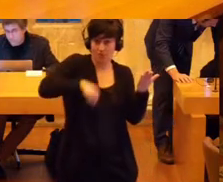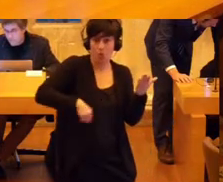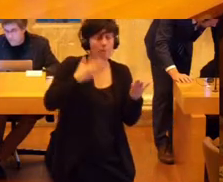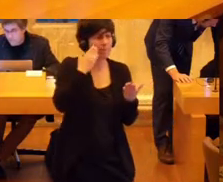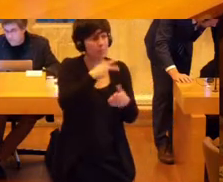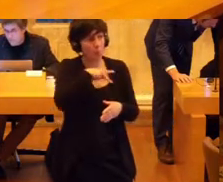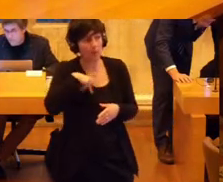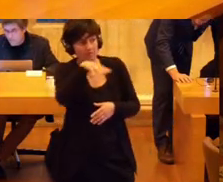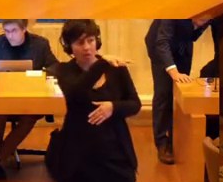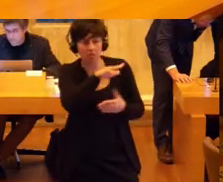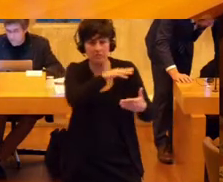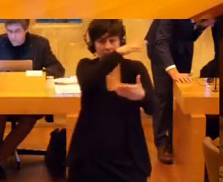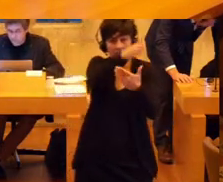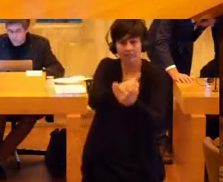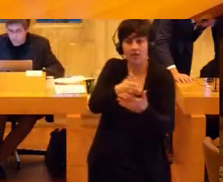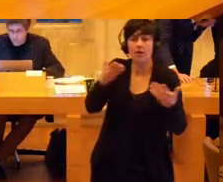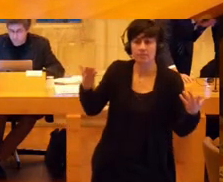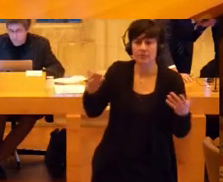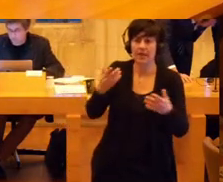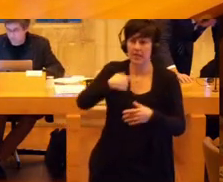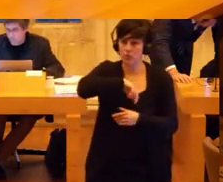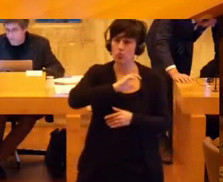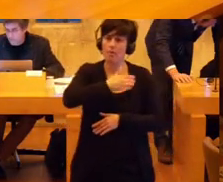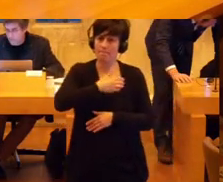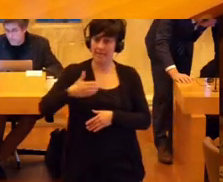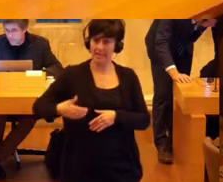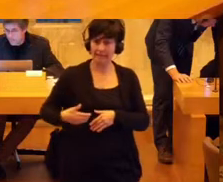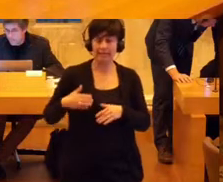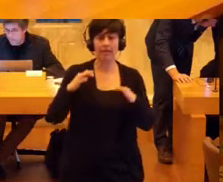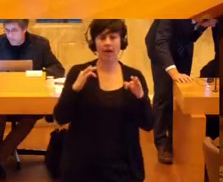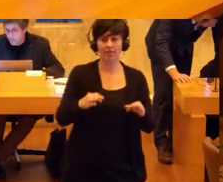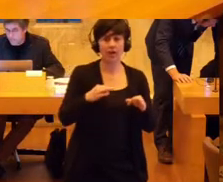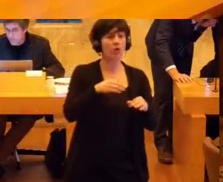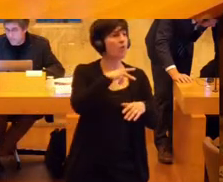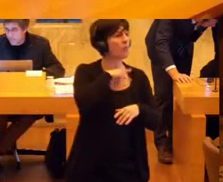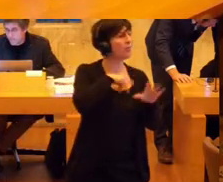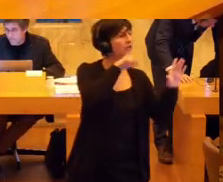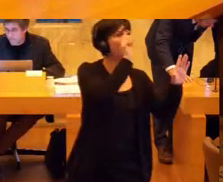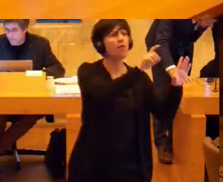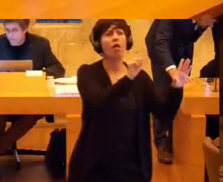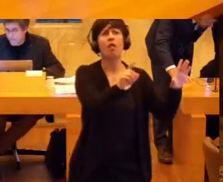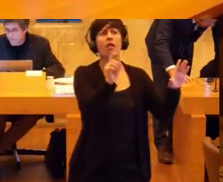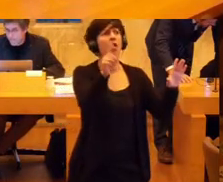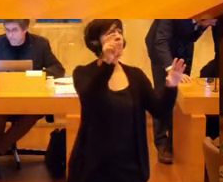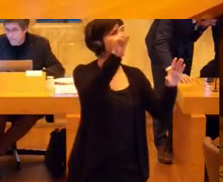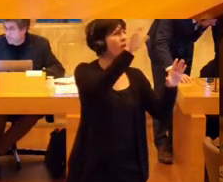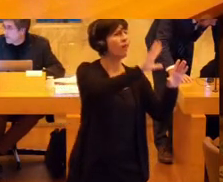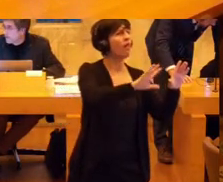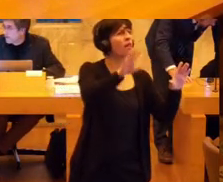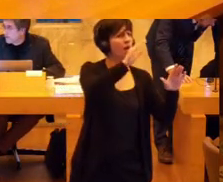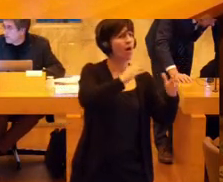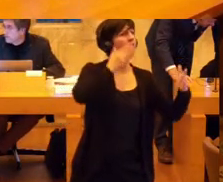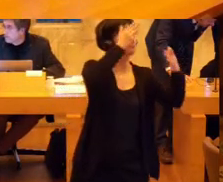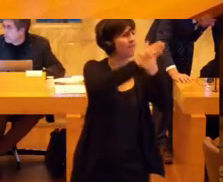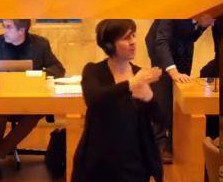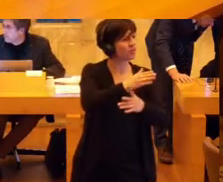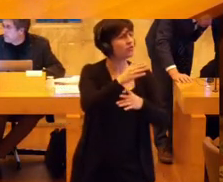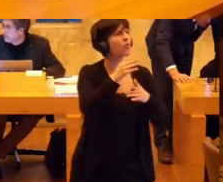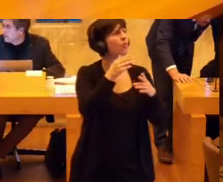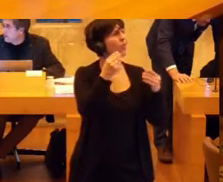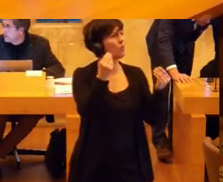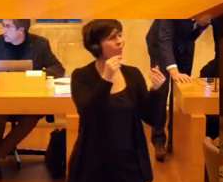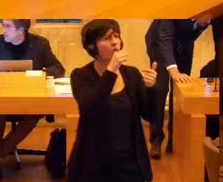censée chargée de centraliser l'ensemble des opérations réalisées dans le périmètre. Voilà.